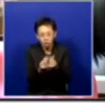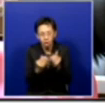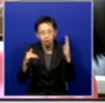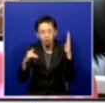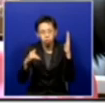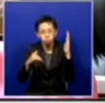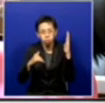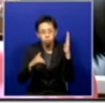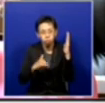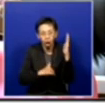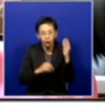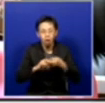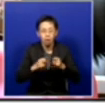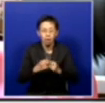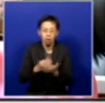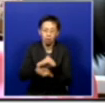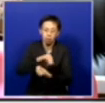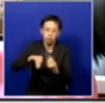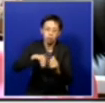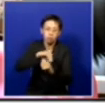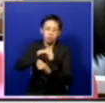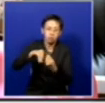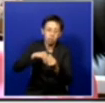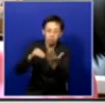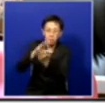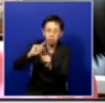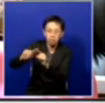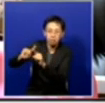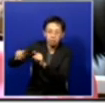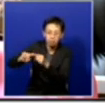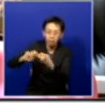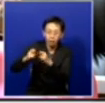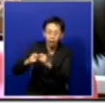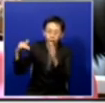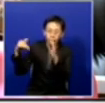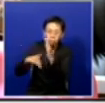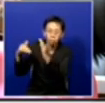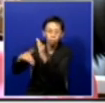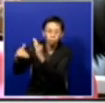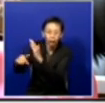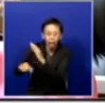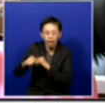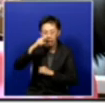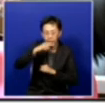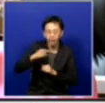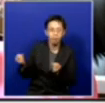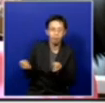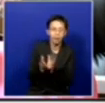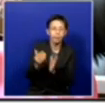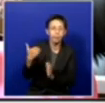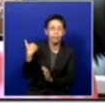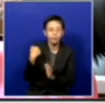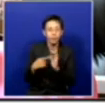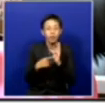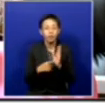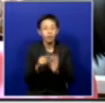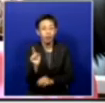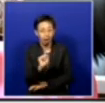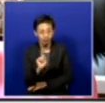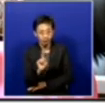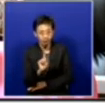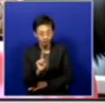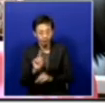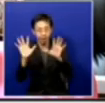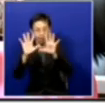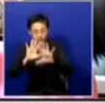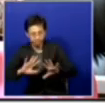ที่เกิดจากการชะลอตัวของประเทศคู่ค้าอันสำคัญของไทยอันได้แก่ไม่ว่าจะเป็นในกลุ่มอาเ